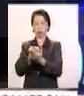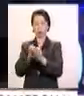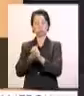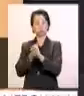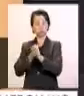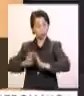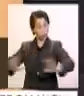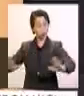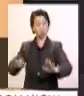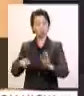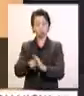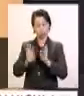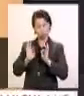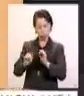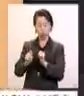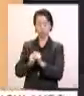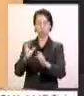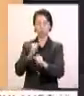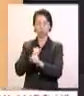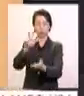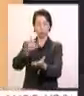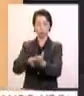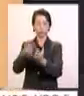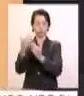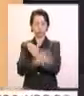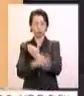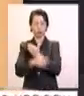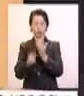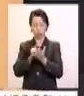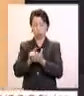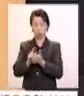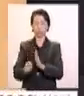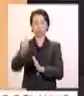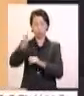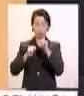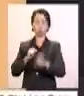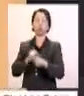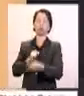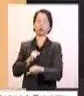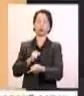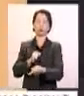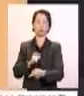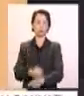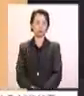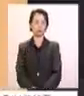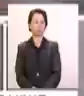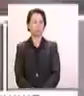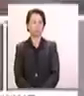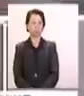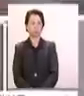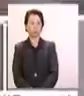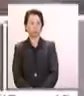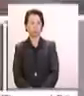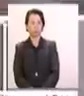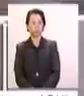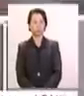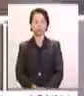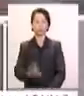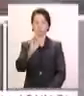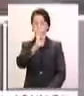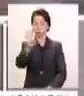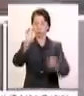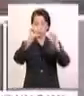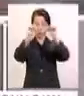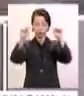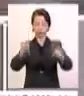selamat dan berpotensi mencapai status negara berpendapatan tinggi. Satu